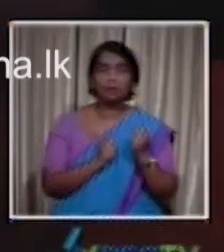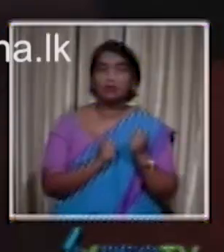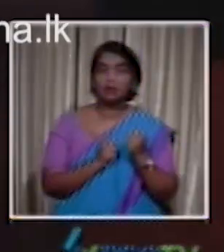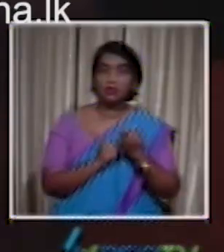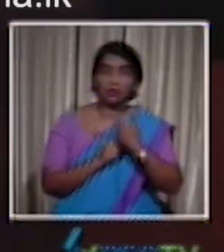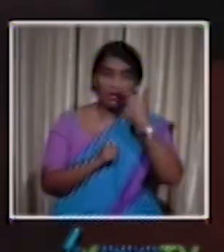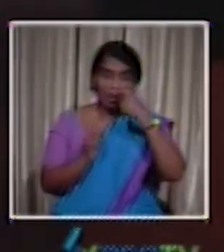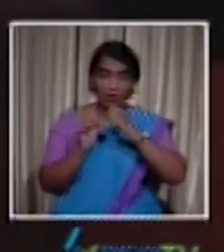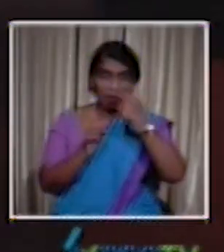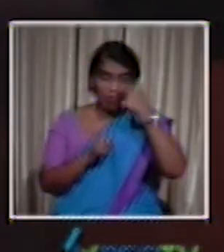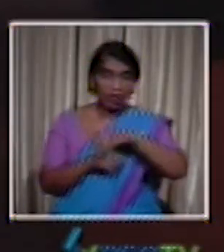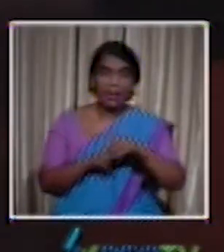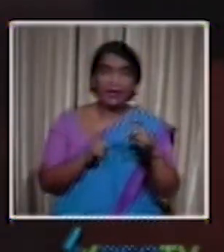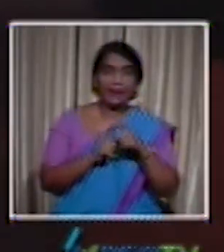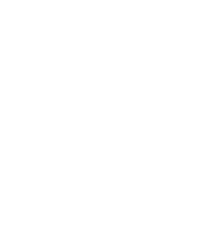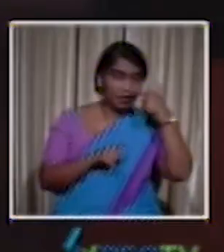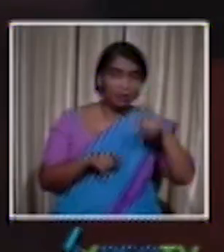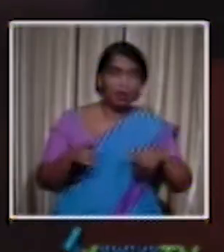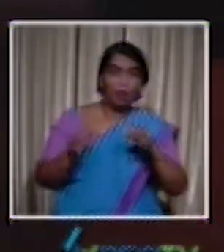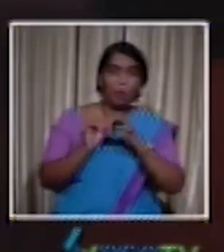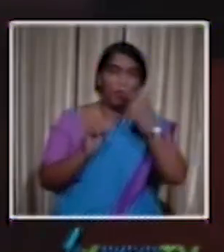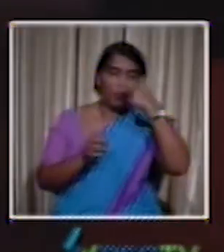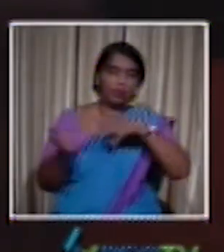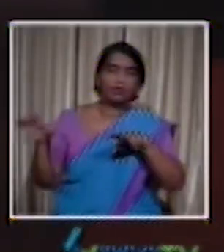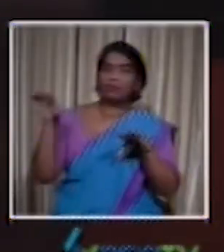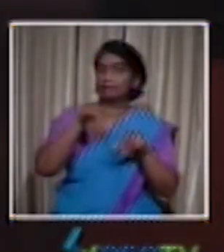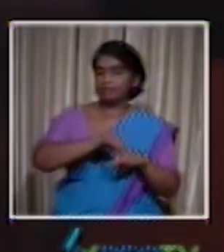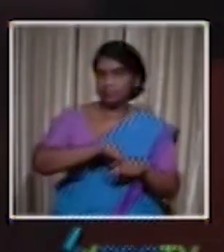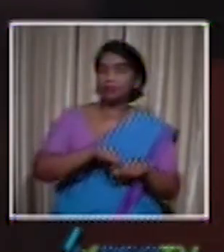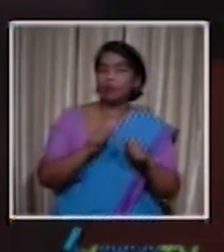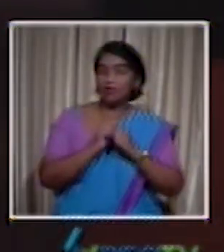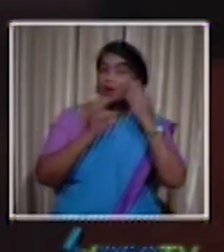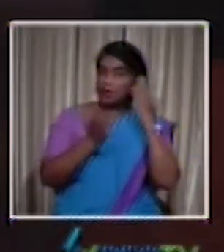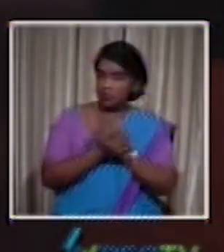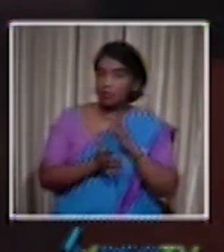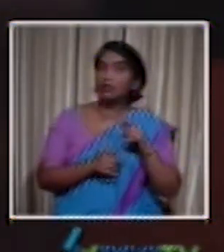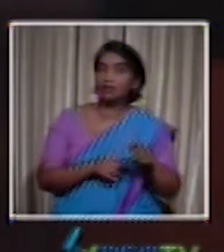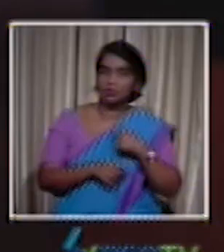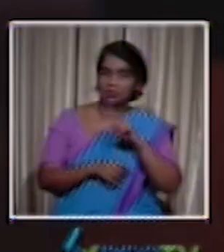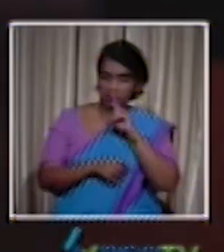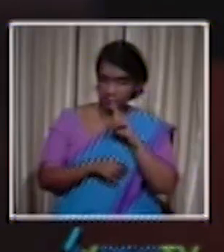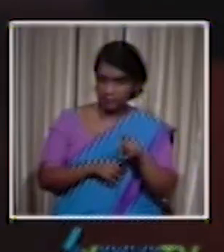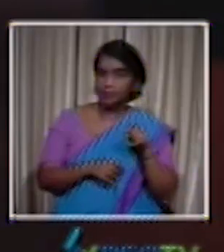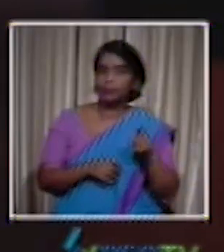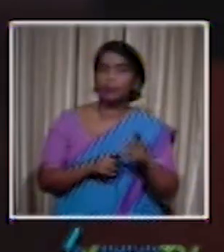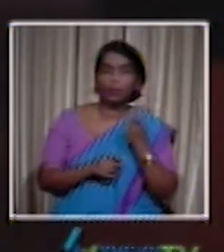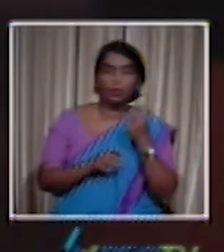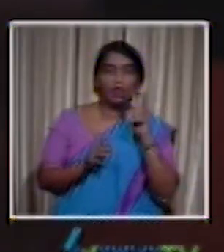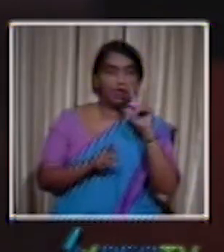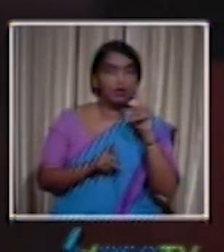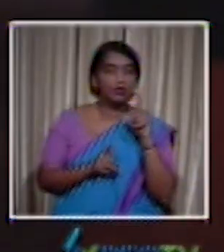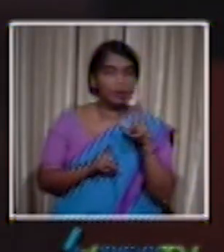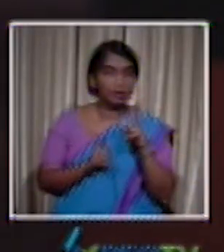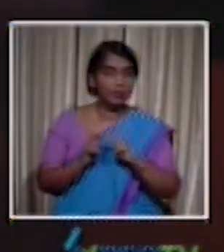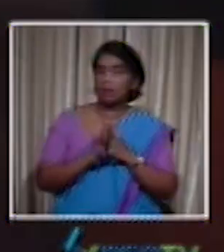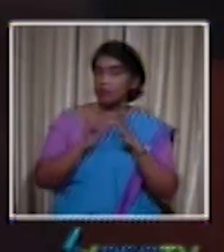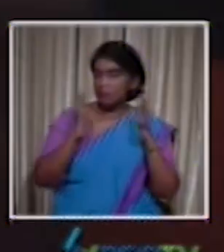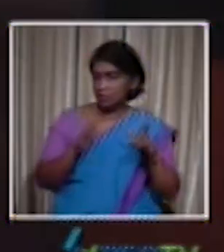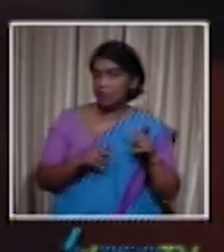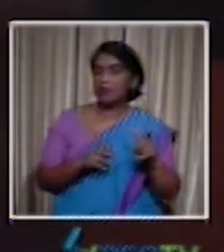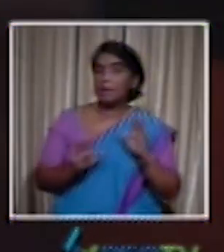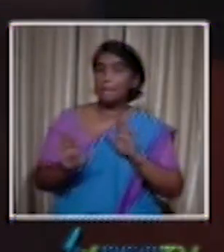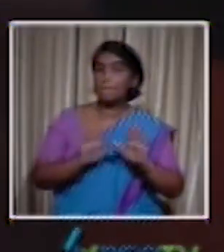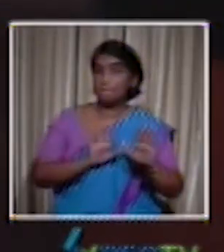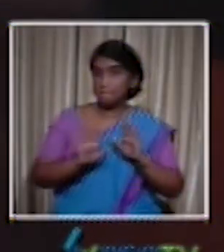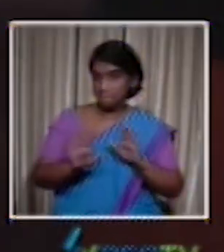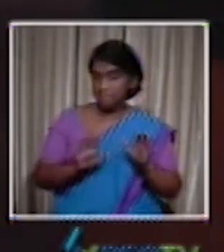අරගෙන ඩීසල් වෙනුවට භූමිතෙල් පාවිච්චි කරා ඒ නිසා ඒකත් වැලකෙන්න ඕන ඒ නිසා අපි යෝජනා කරනවා රුපියල් 87ක මුදල කර දෙනකට විශාල